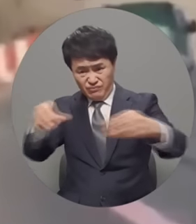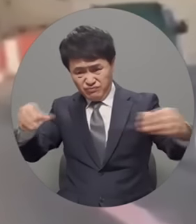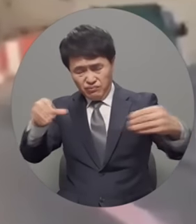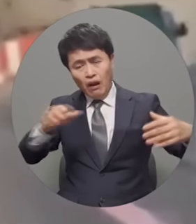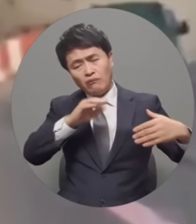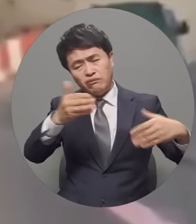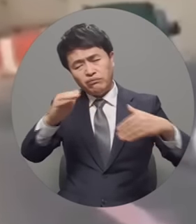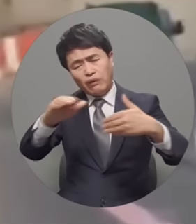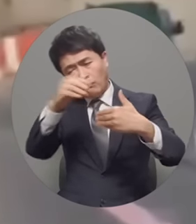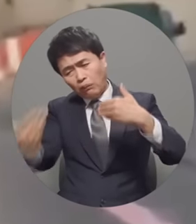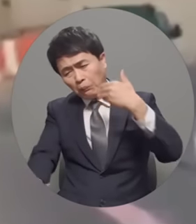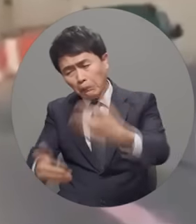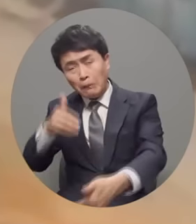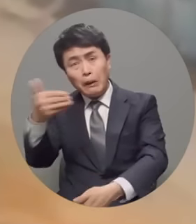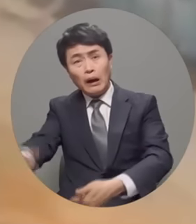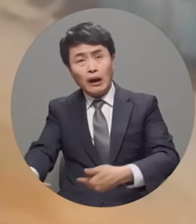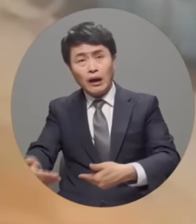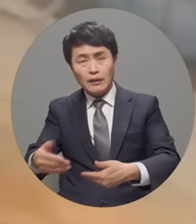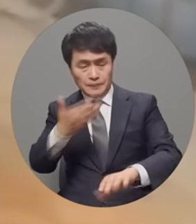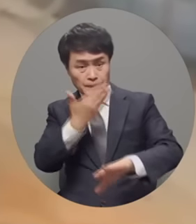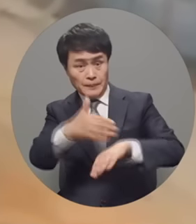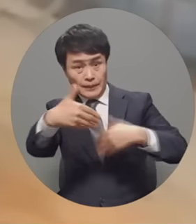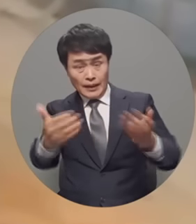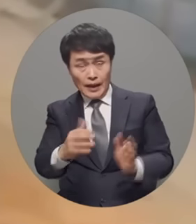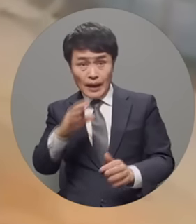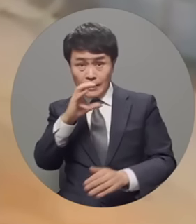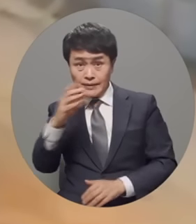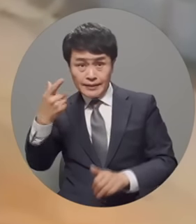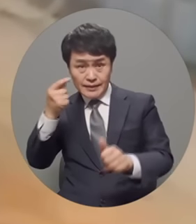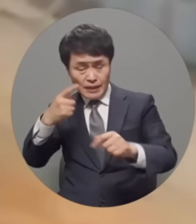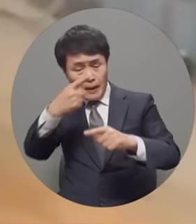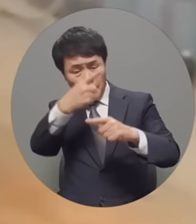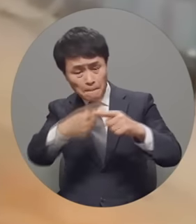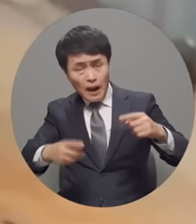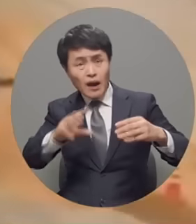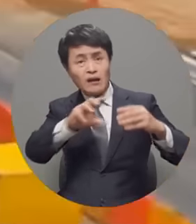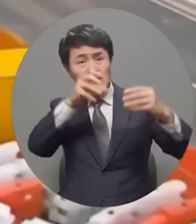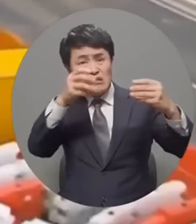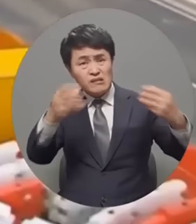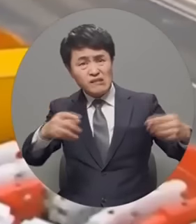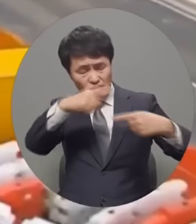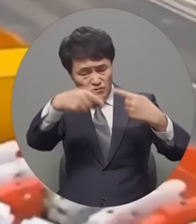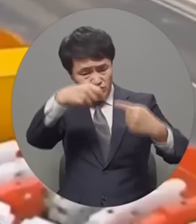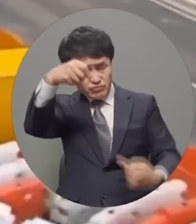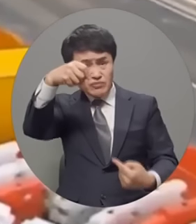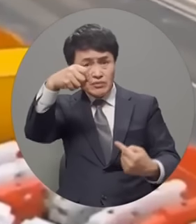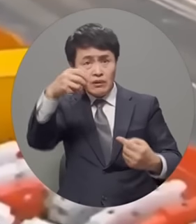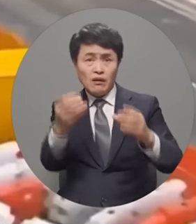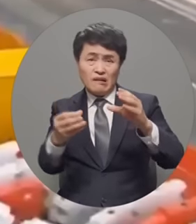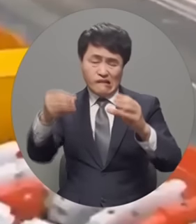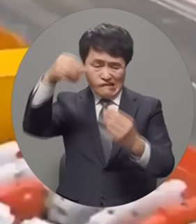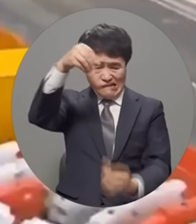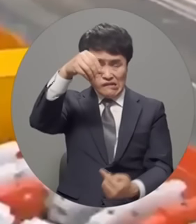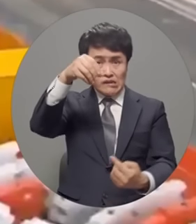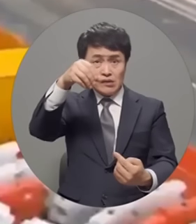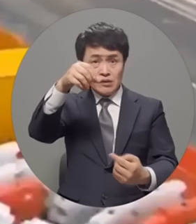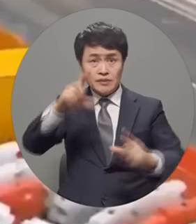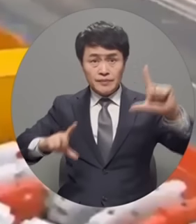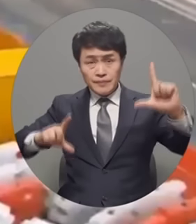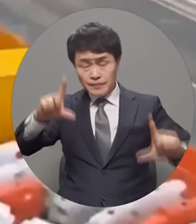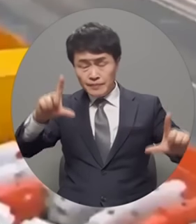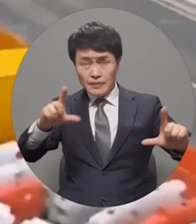떨어집니다. 반대편 크레인 쪽 CCTV에는 반토막이 난 구조물이 크레인 줄에 매달린 채 옆에 빔들을 건드리는 장면이